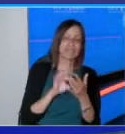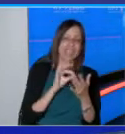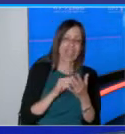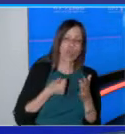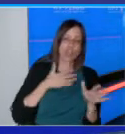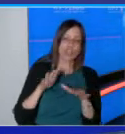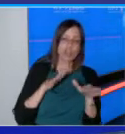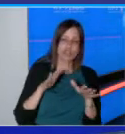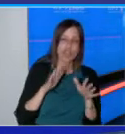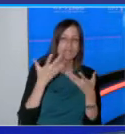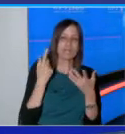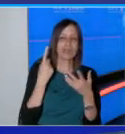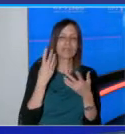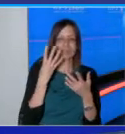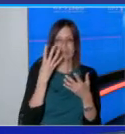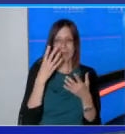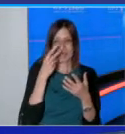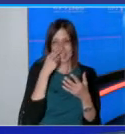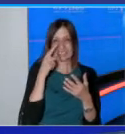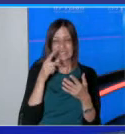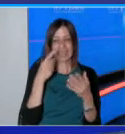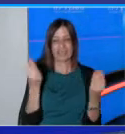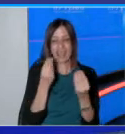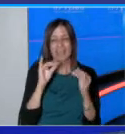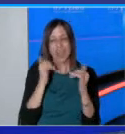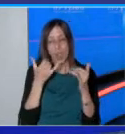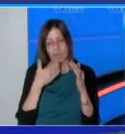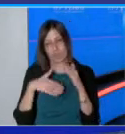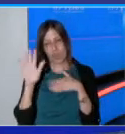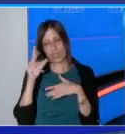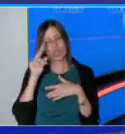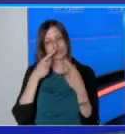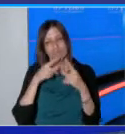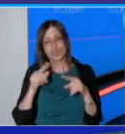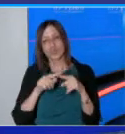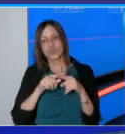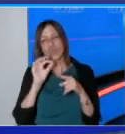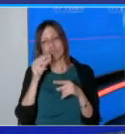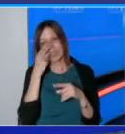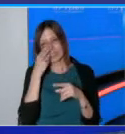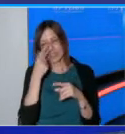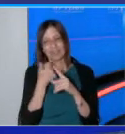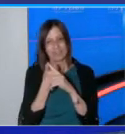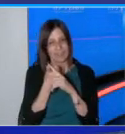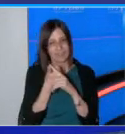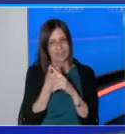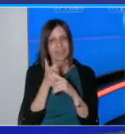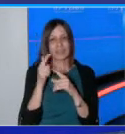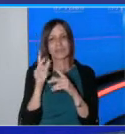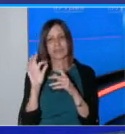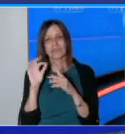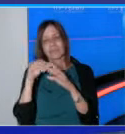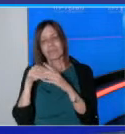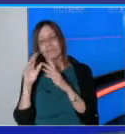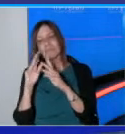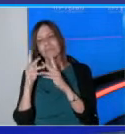אחד מארבעת הפיילוטים הוא הפיילוט הנכון ביותר. בסדר, יש כל מיני סוגים של פיילוטים, אחד PCR בקהילה, אחד כן, PCR... כן,